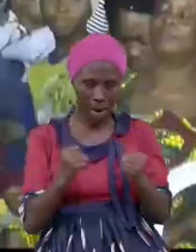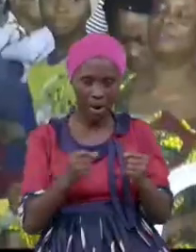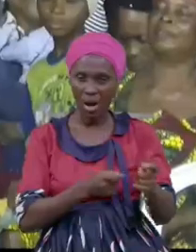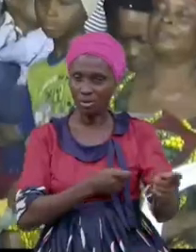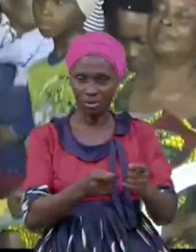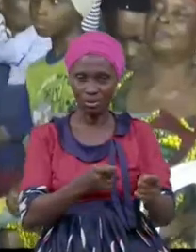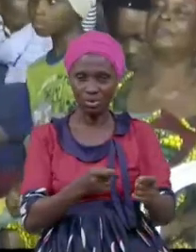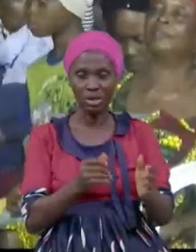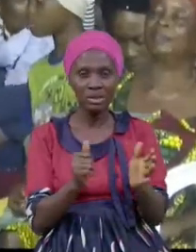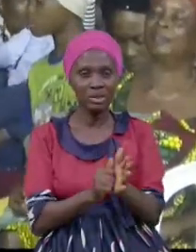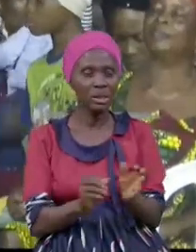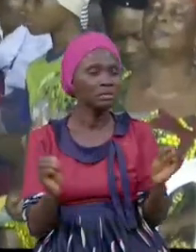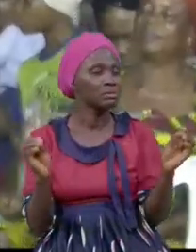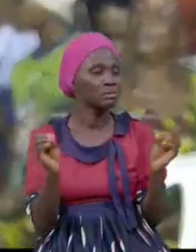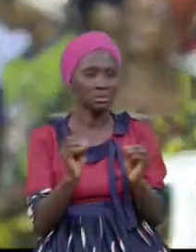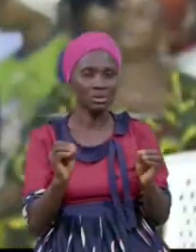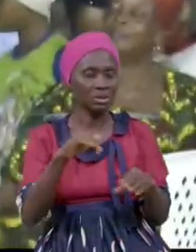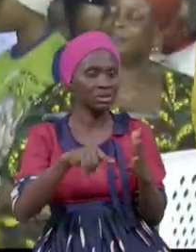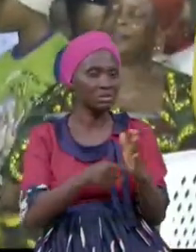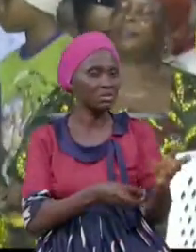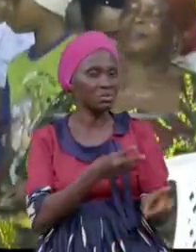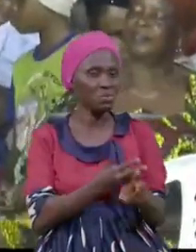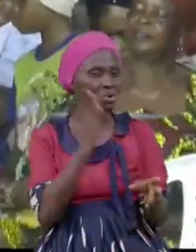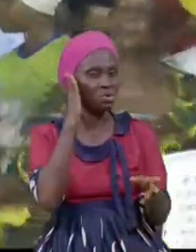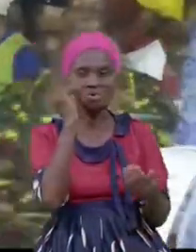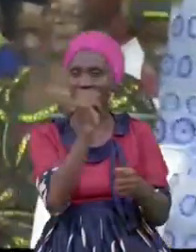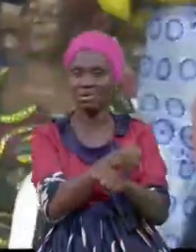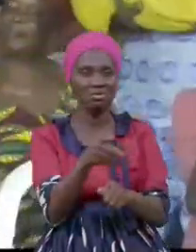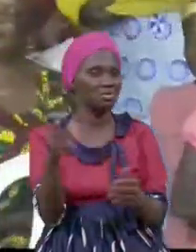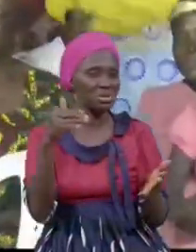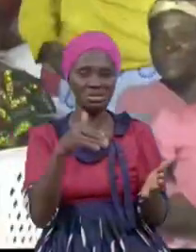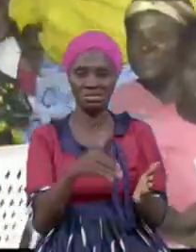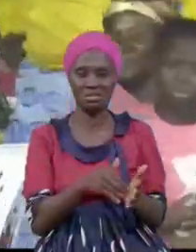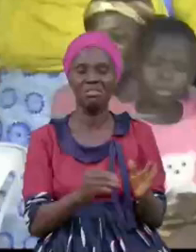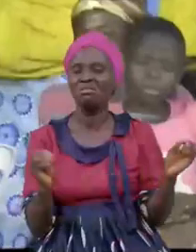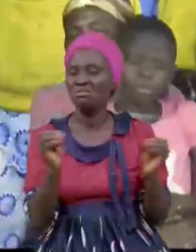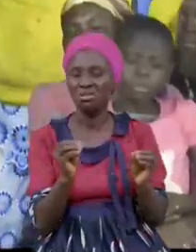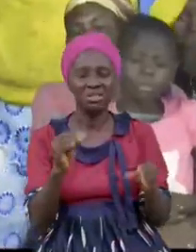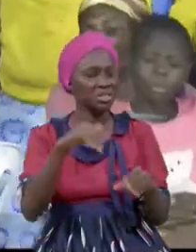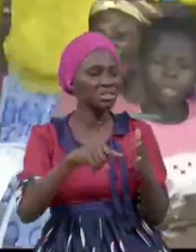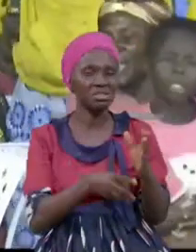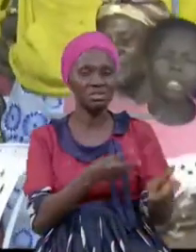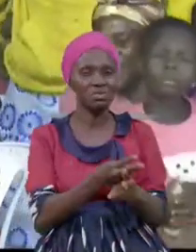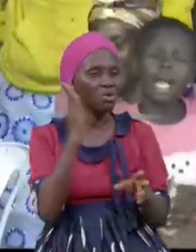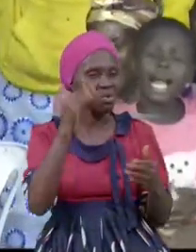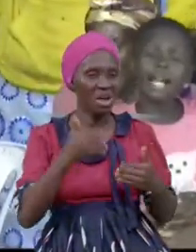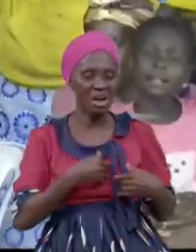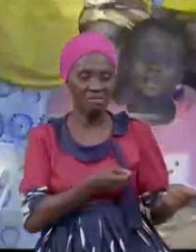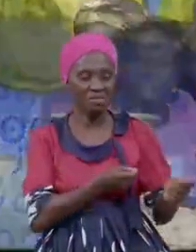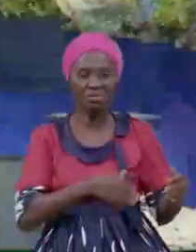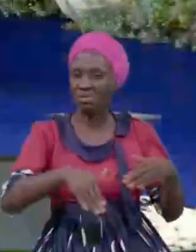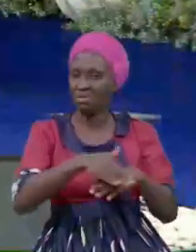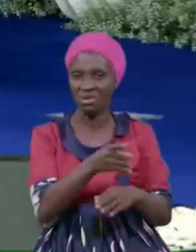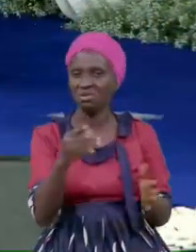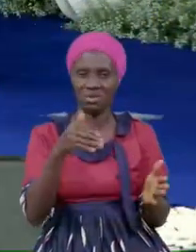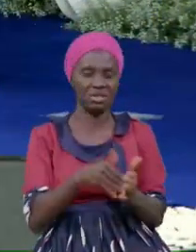de ce monde ne pourra avoir la domination sur toi. Au nom de Jésus. Et